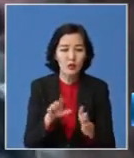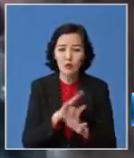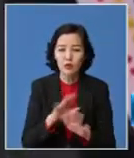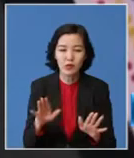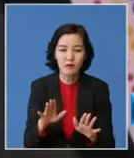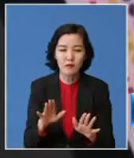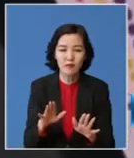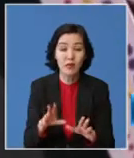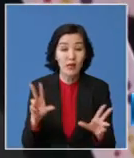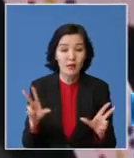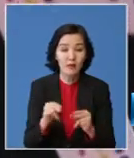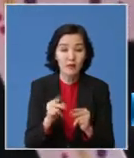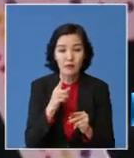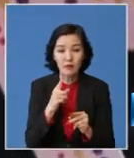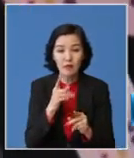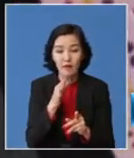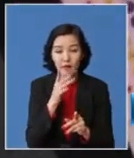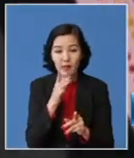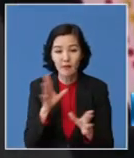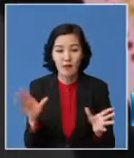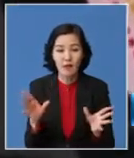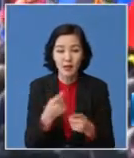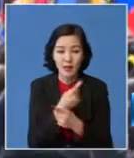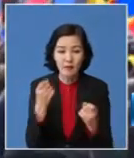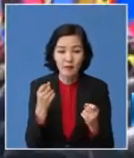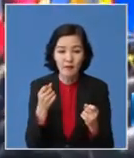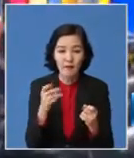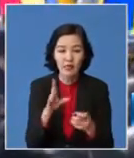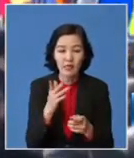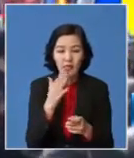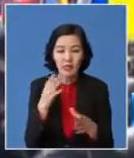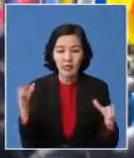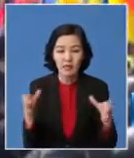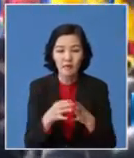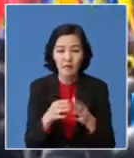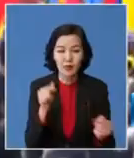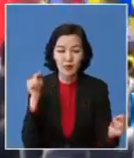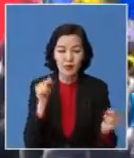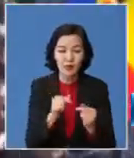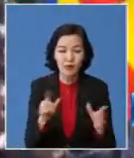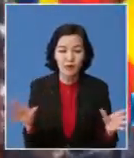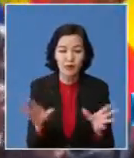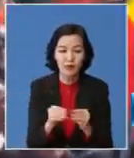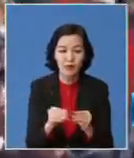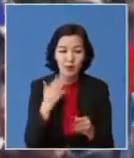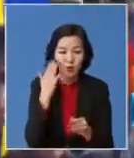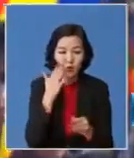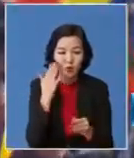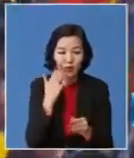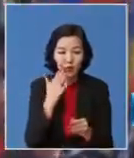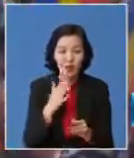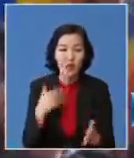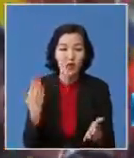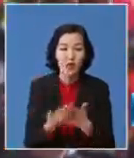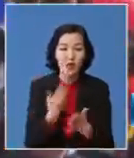акции и пообещал, что в ближайшее время объявит о создании Национального фронта против объединения с Румынией.